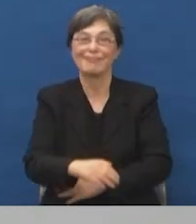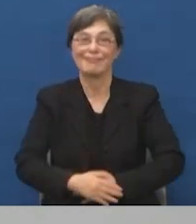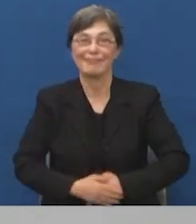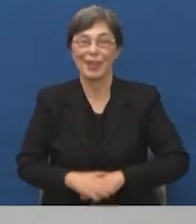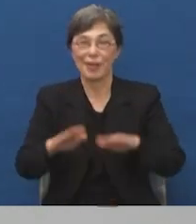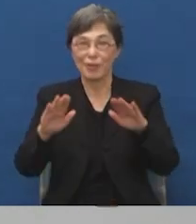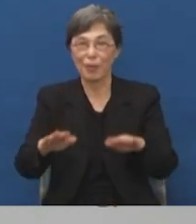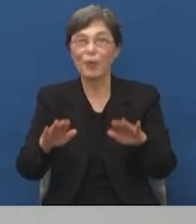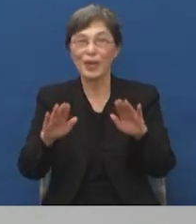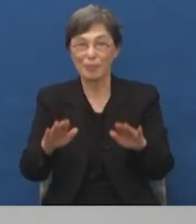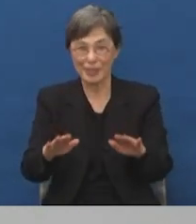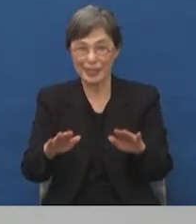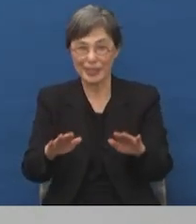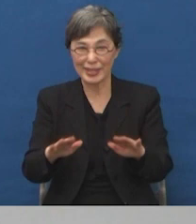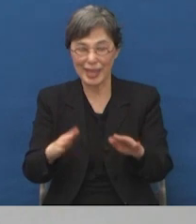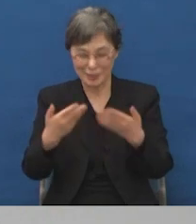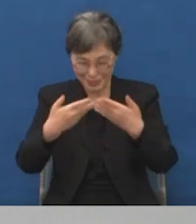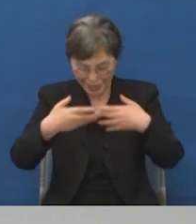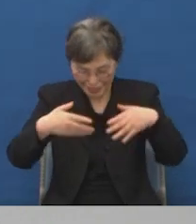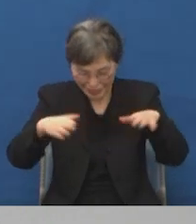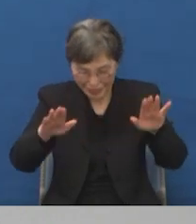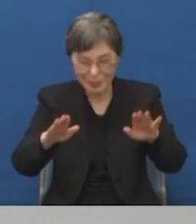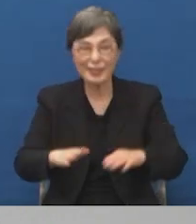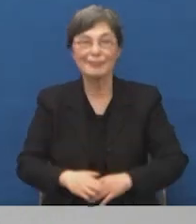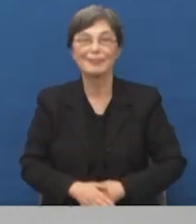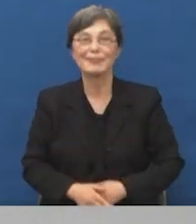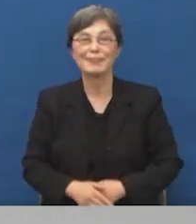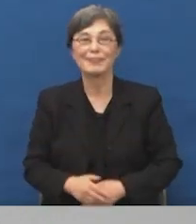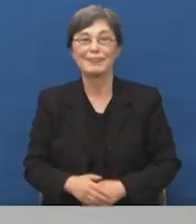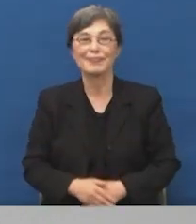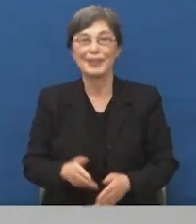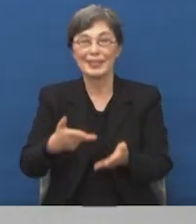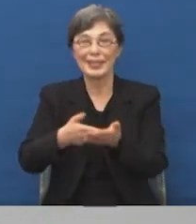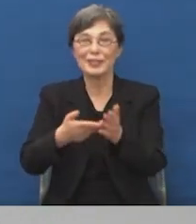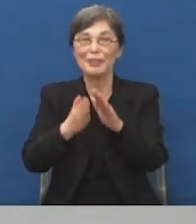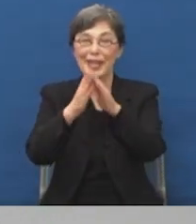日はこれをもって散会いたします。司会説明